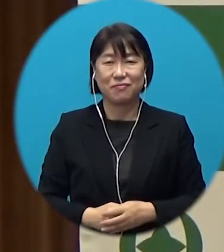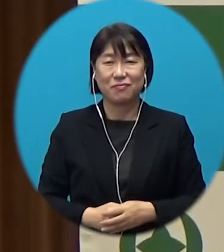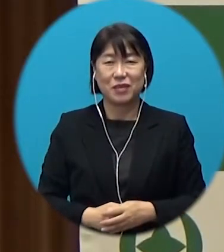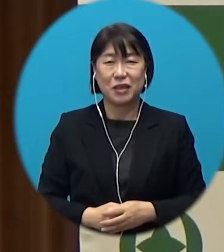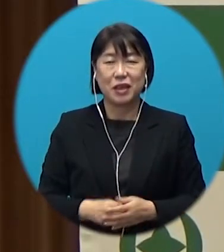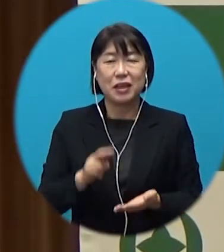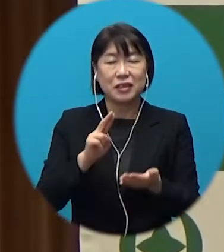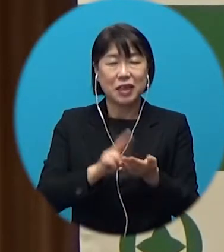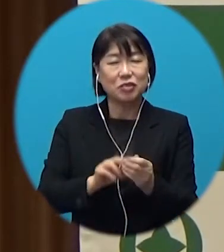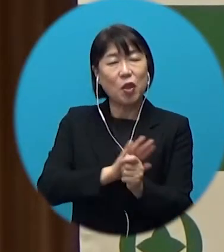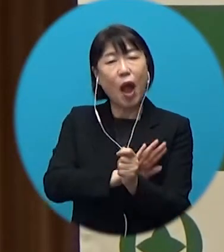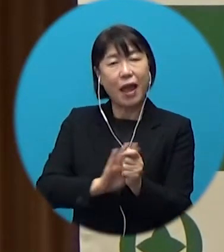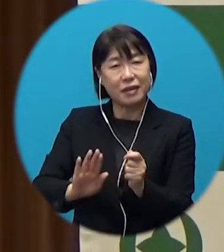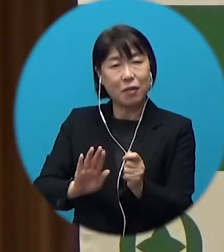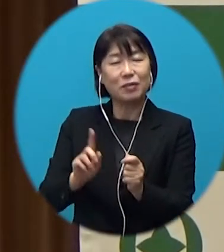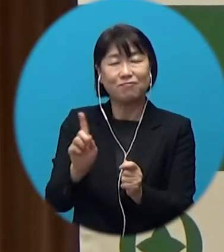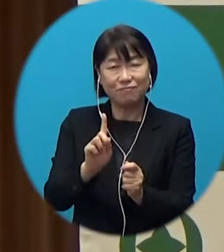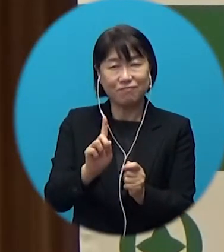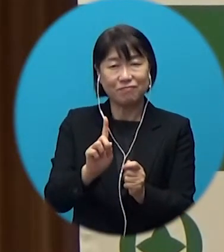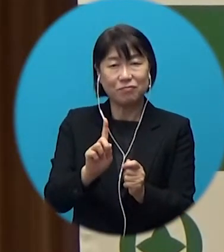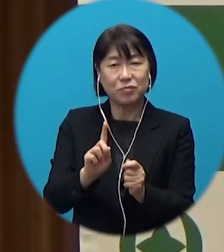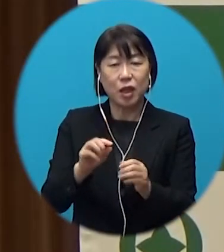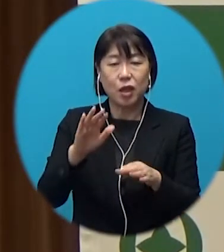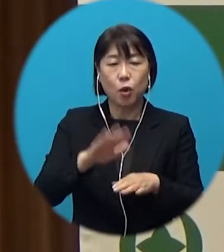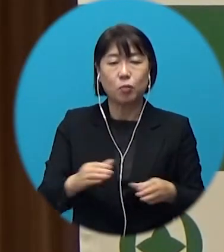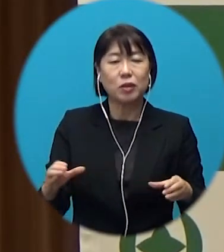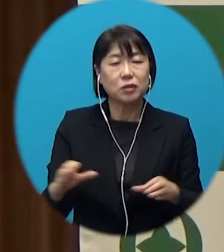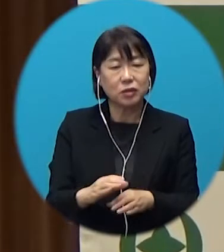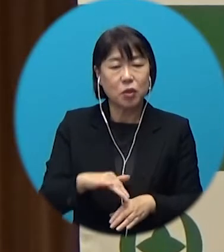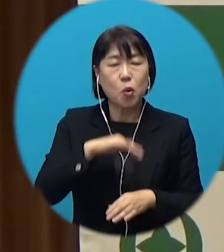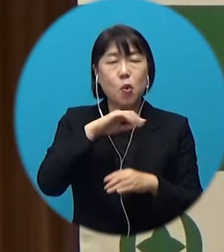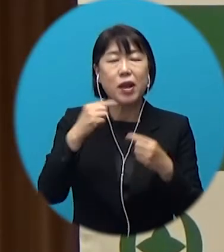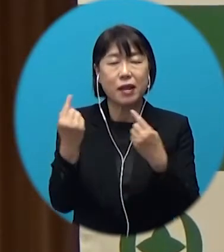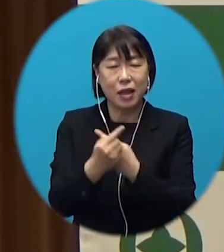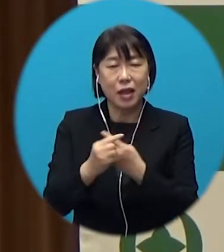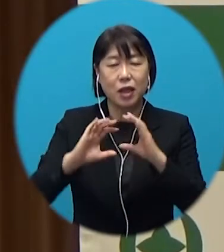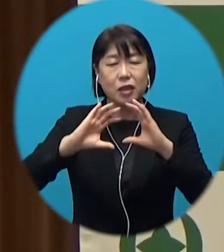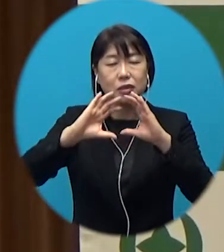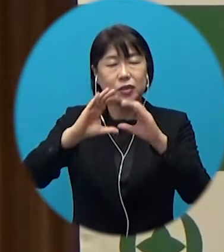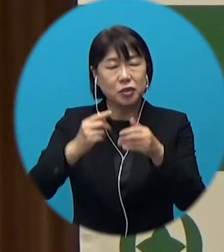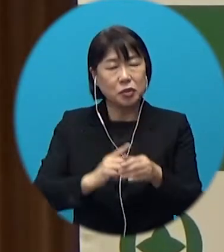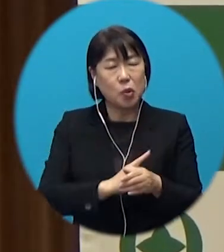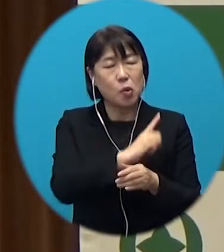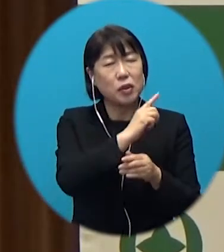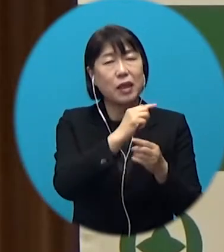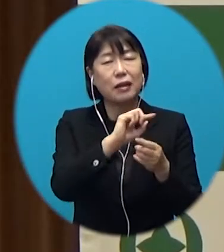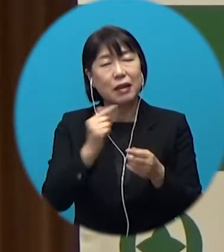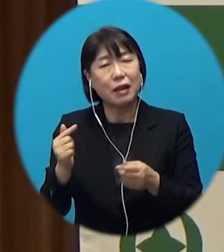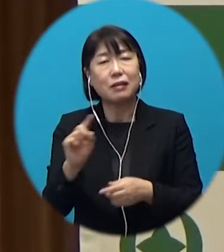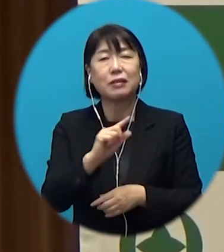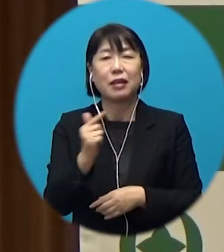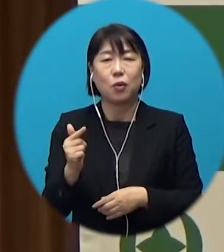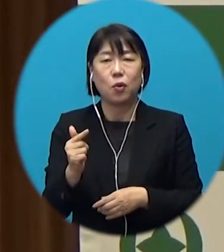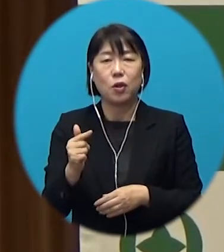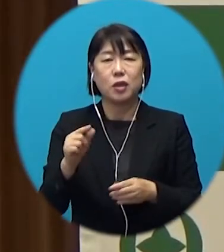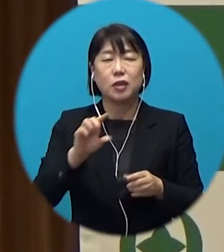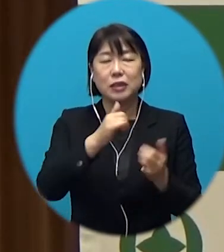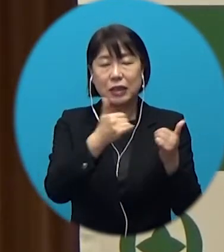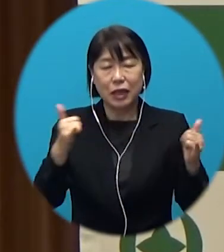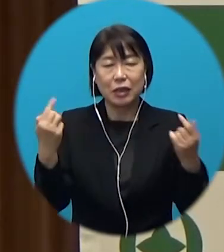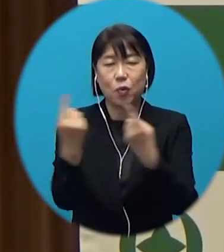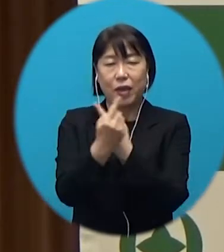関係ですけれども、少子高齢化、また気候変動リスクなど社会環境に変化を続けております